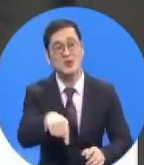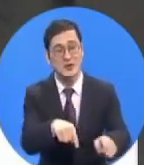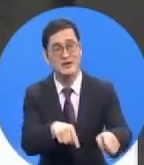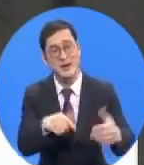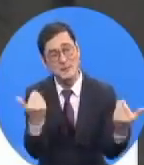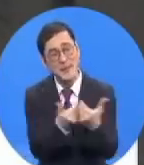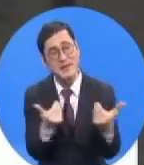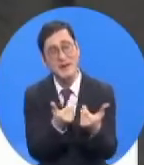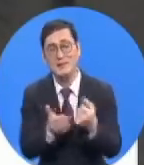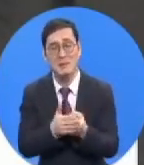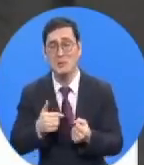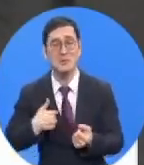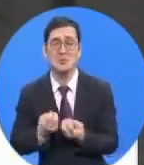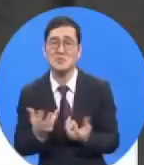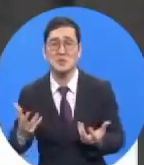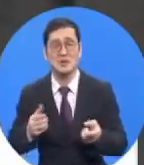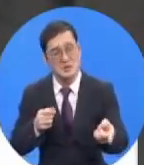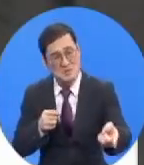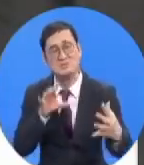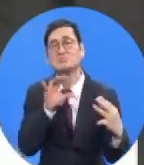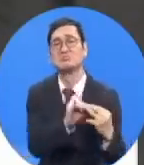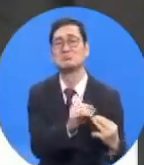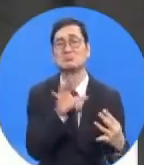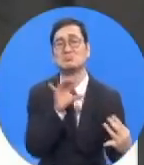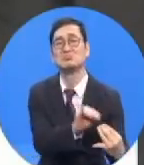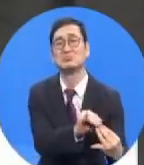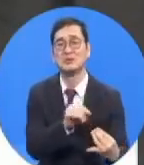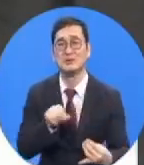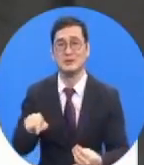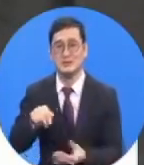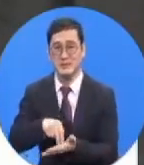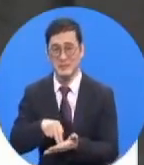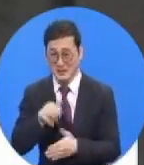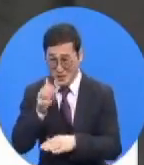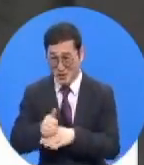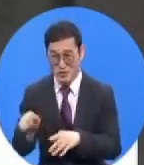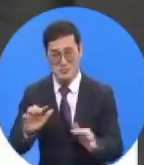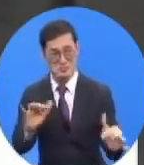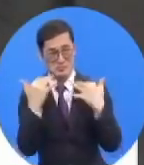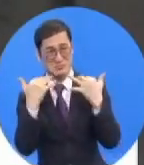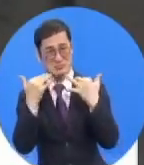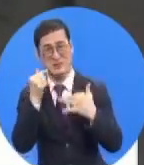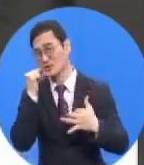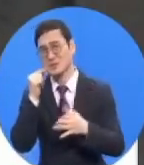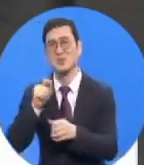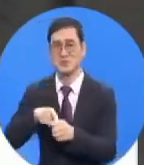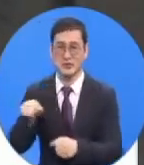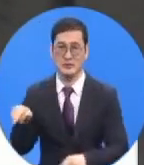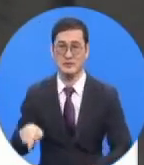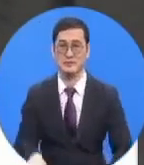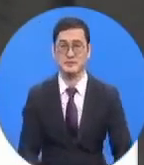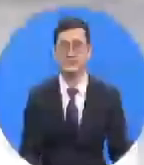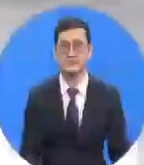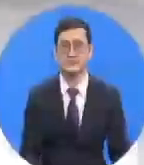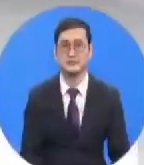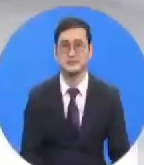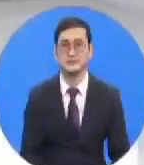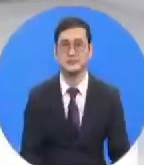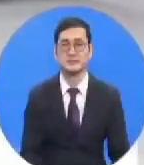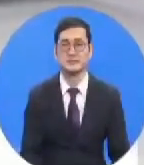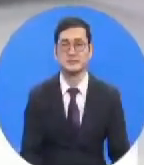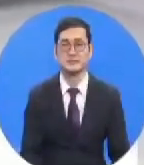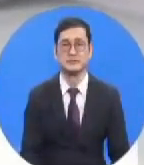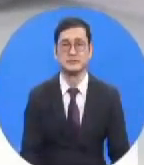네. 포퓰리즘으로 흐를 수가 있기 때문에 그 부분에 대해서는 좀 경계를 해야 되겠다는 생각이 듭니다. 아 이거는 이재명 지사를 지칭한 건 아니고 그냥 네. 일반적인